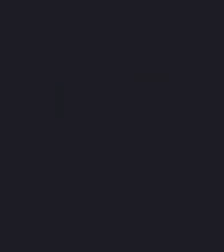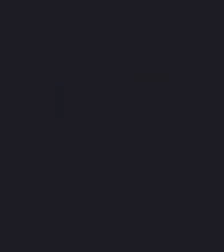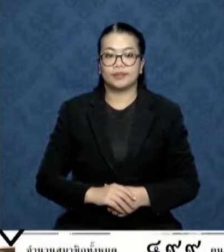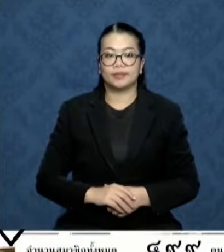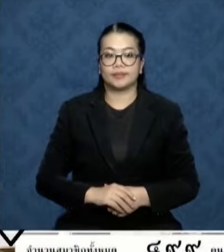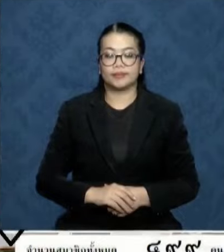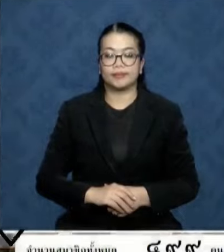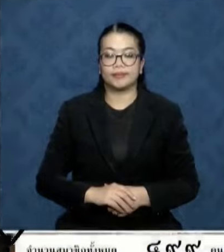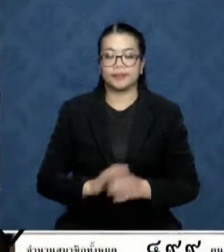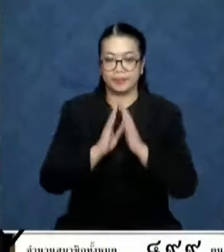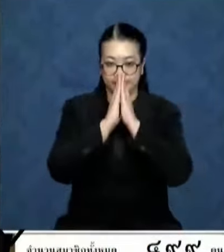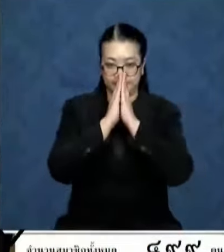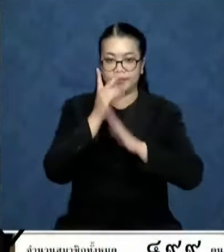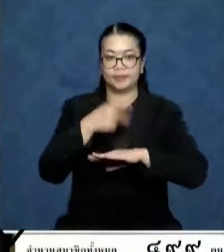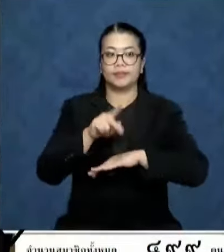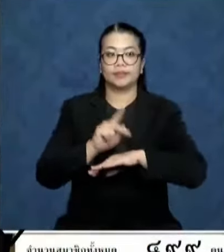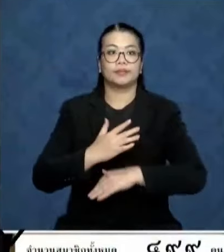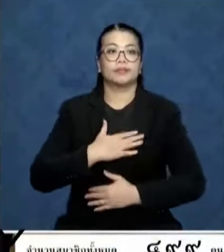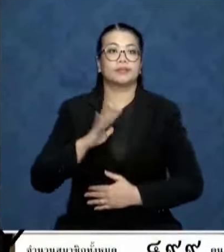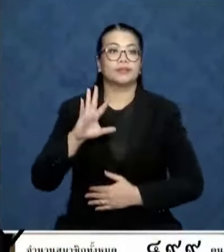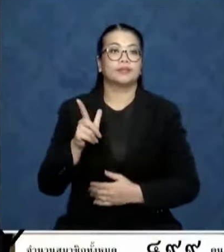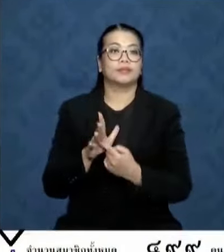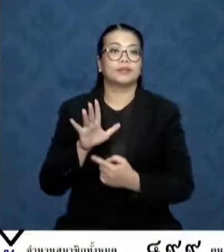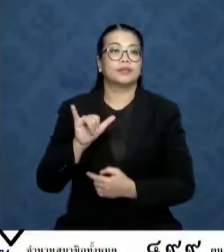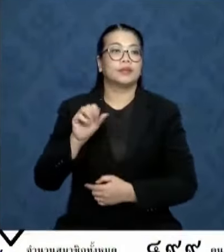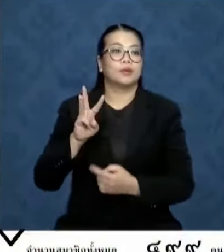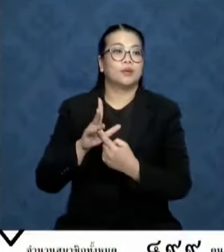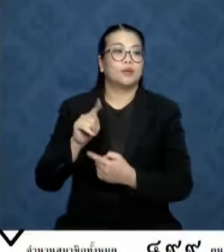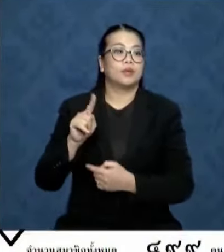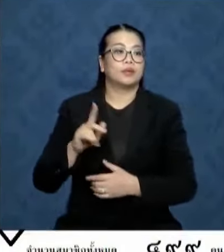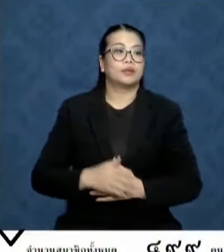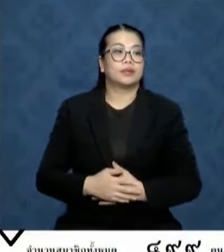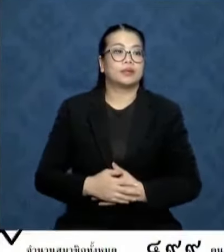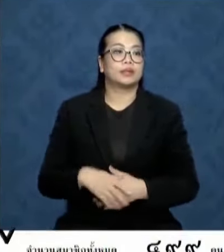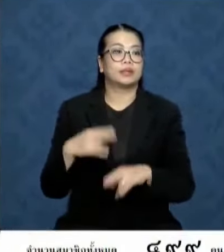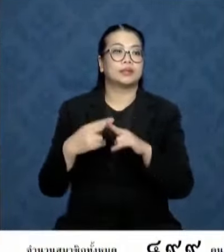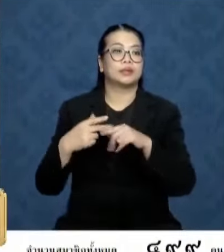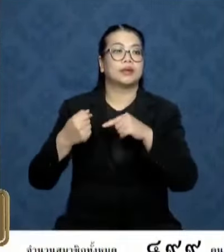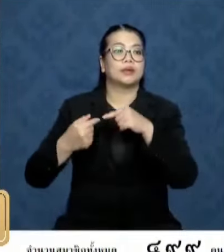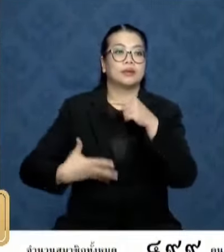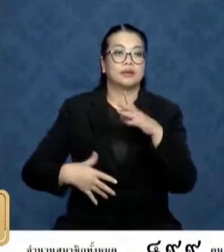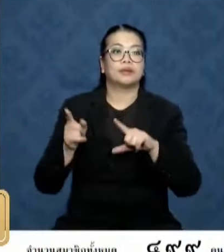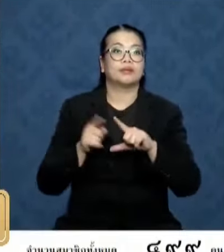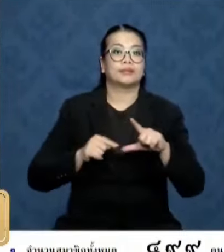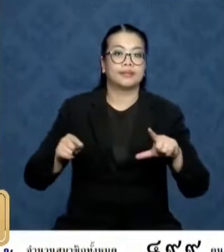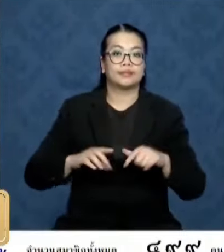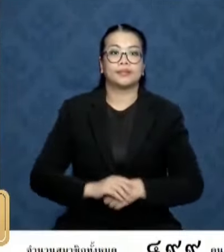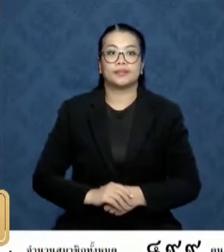ทีทัประทานทโครบก็ผมชัยวทศทาวรณวจิตผู้แนลกสดรแบบบชีรายชื่อพักเก้าไล